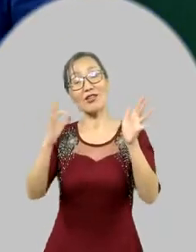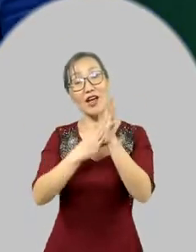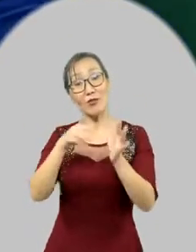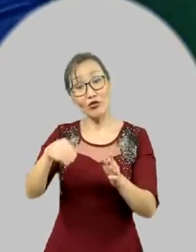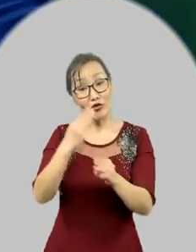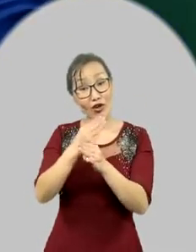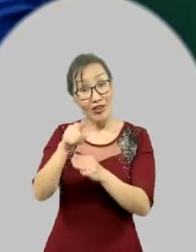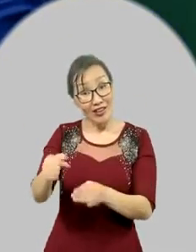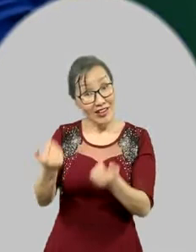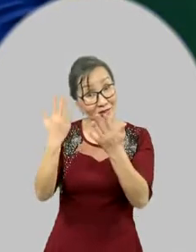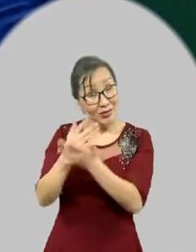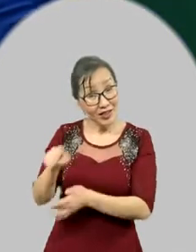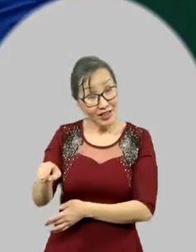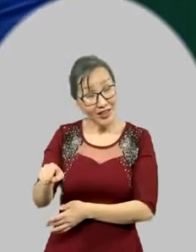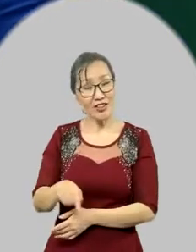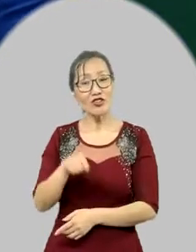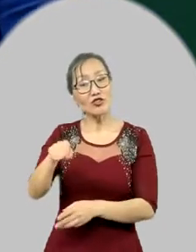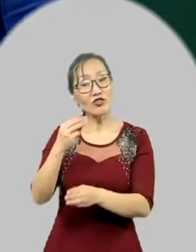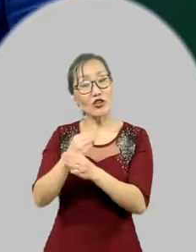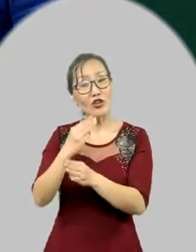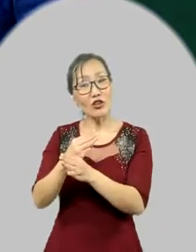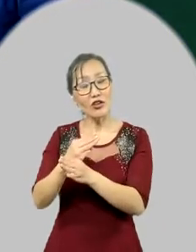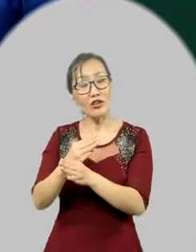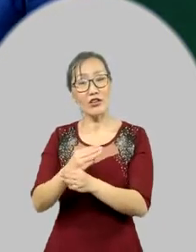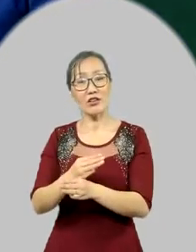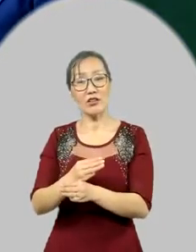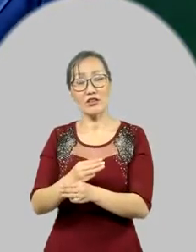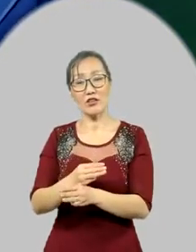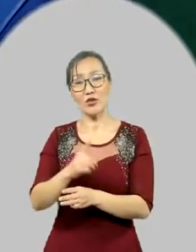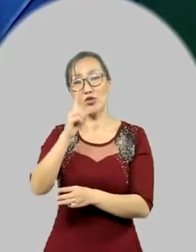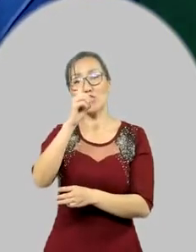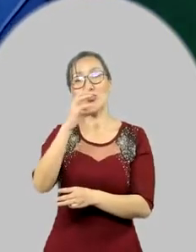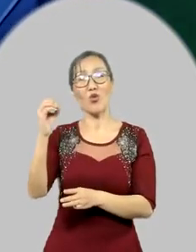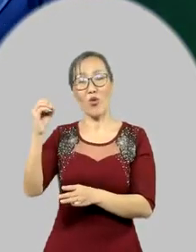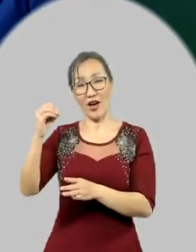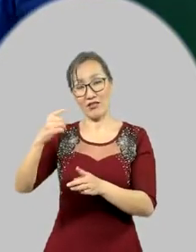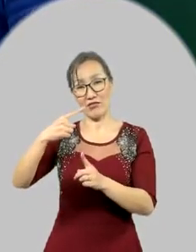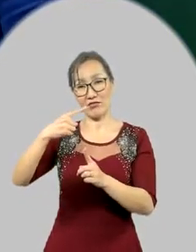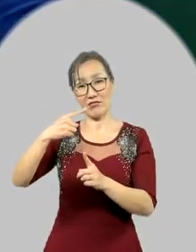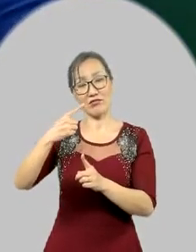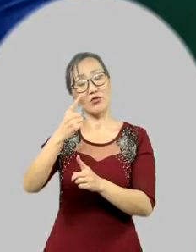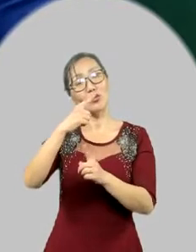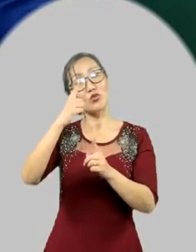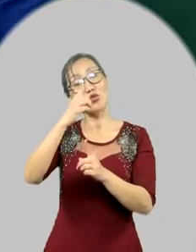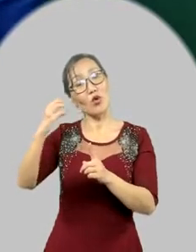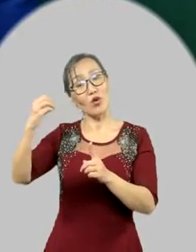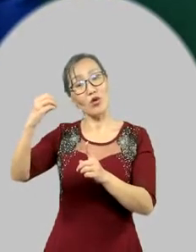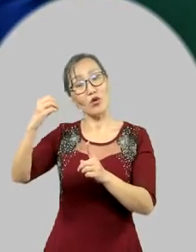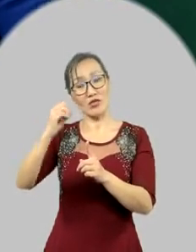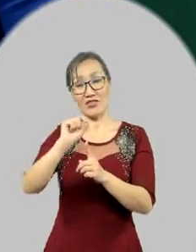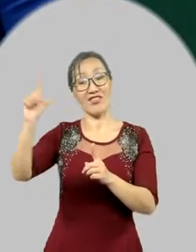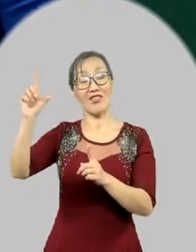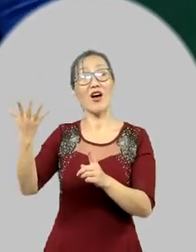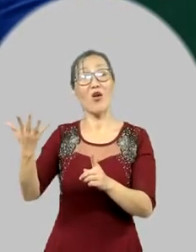5718 гэсэн тоо бүтлээ. За одоо энэ тоогоо бүгдээрээ 100-аар ихсгий. За бодоорой.